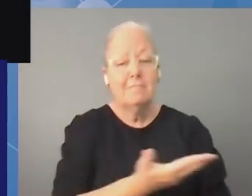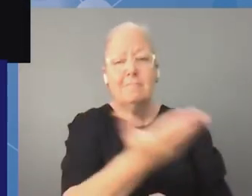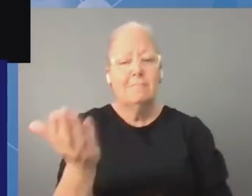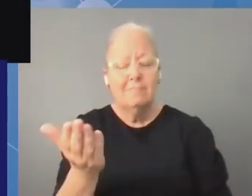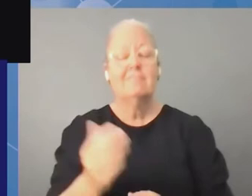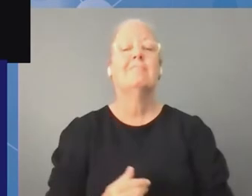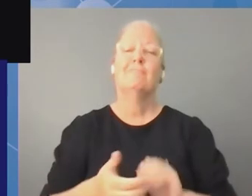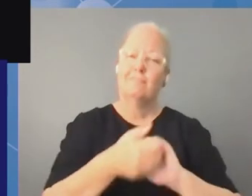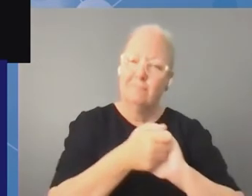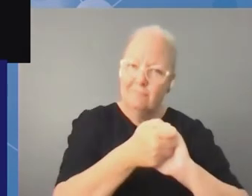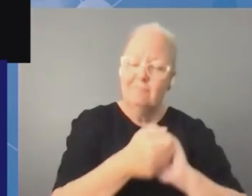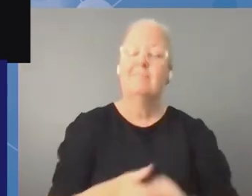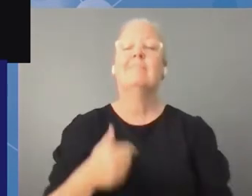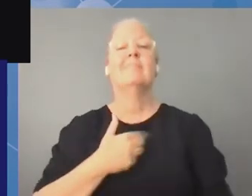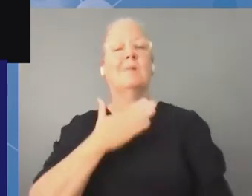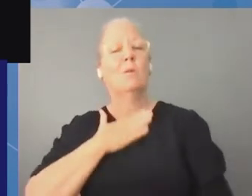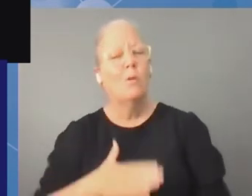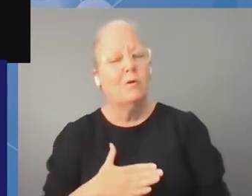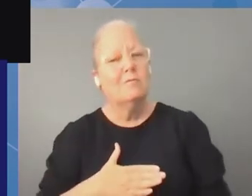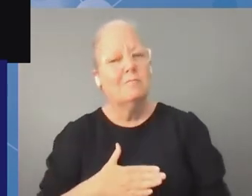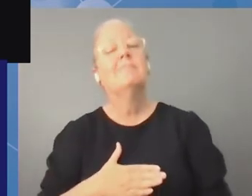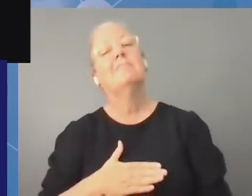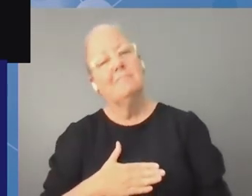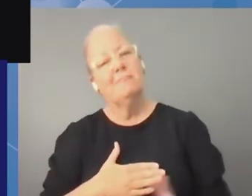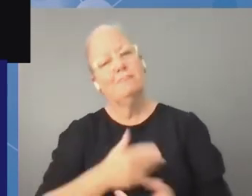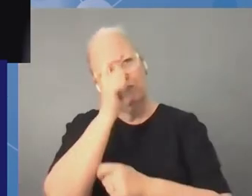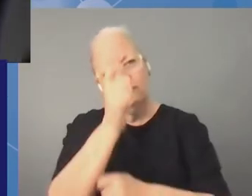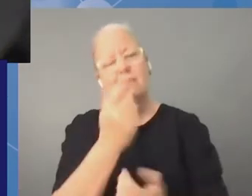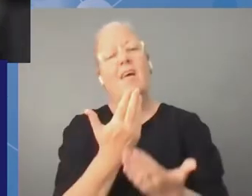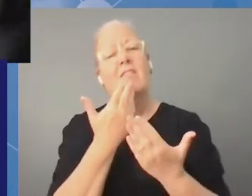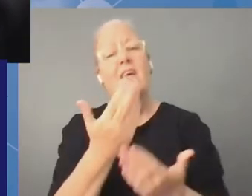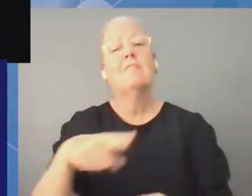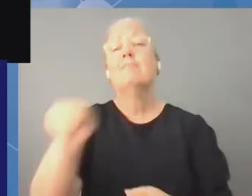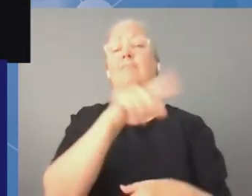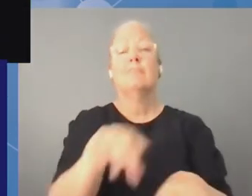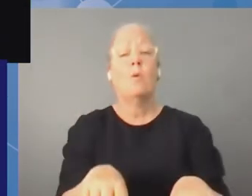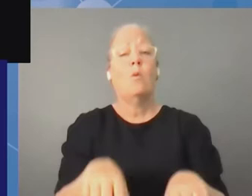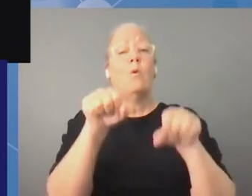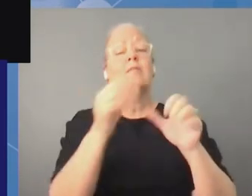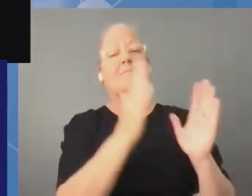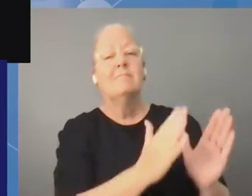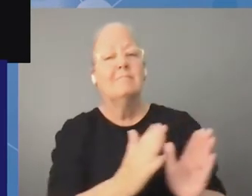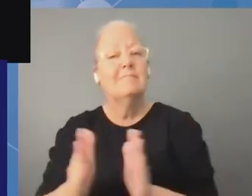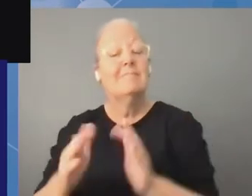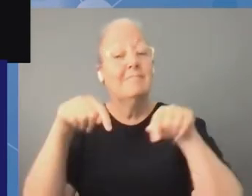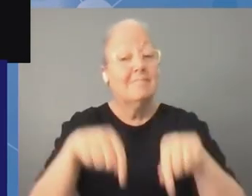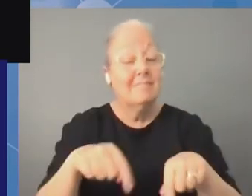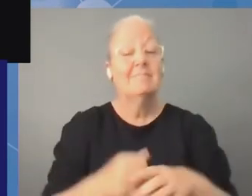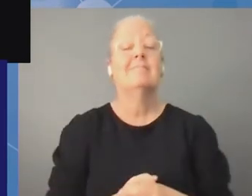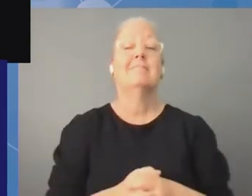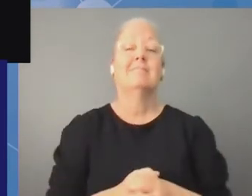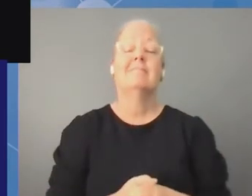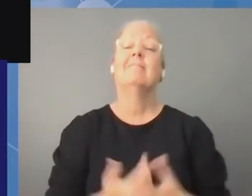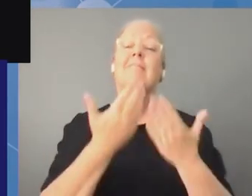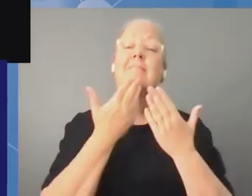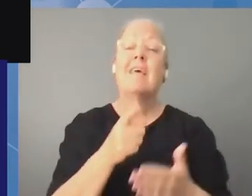先生们女士们，我在这里趁这个机会也是给主办方国家的吧感谢他们接纳我们的，